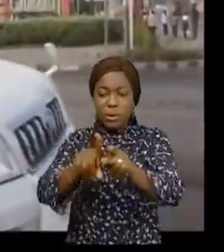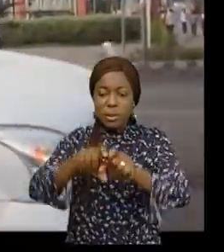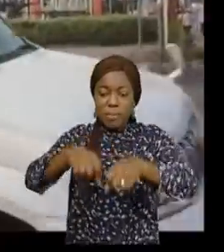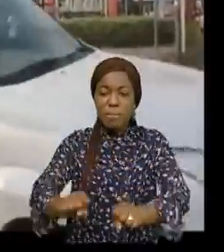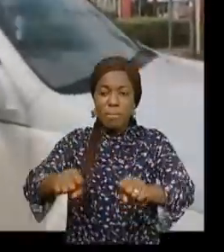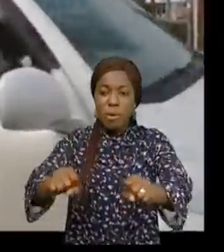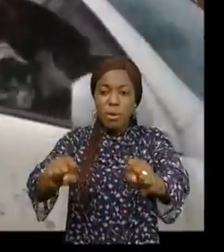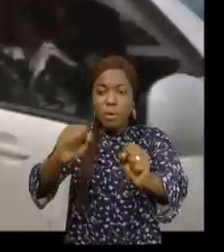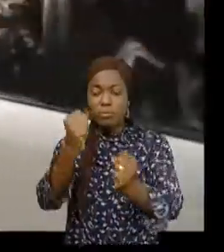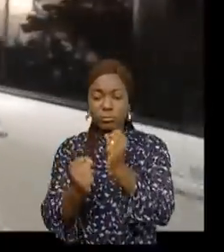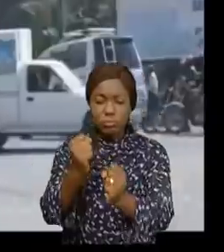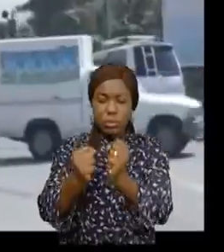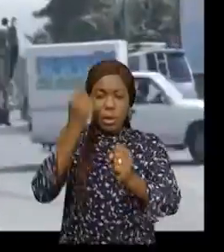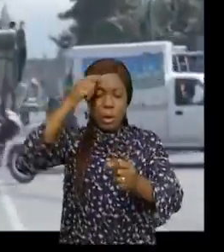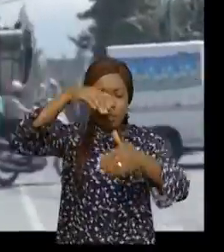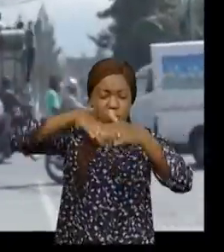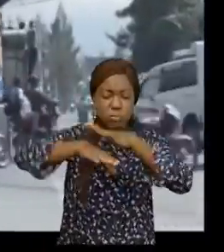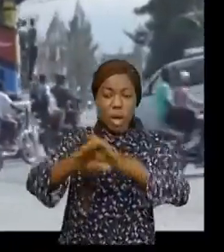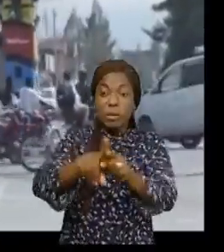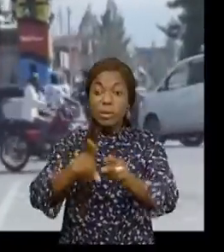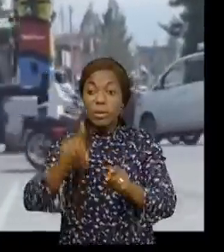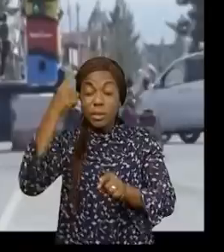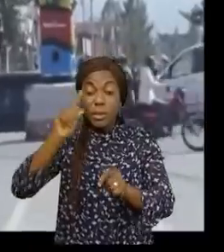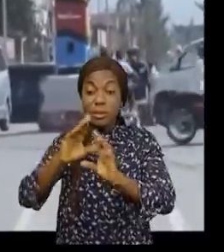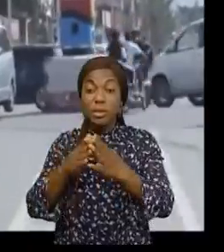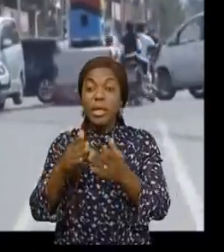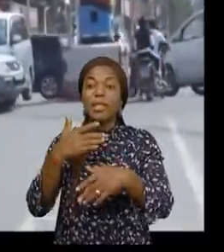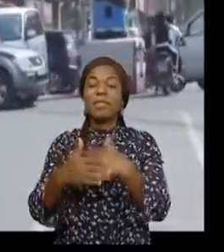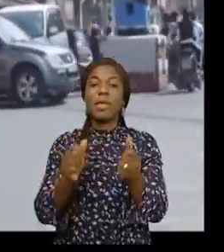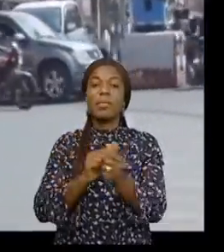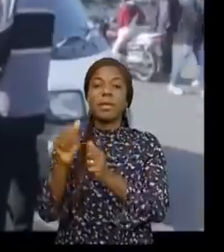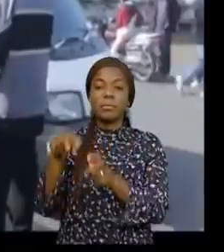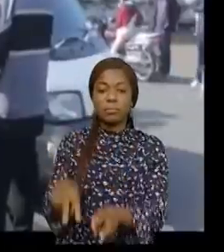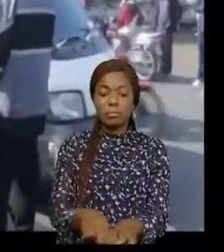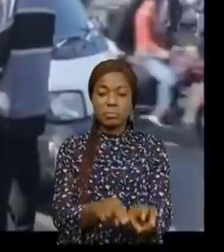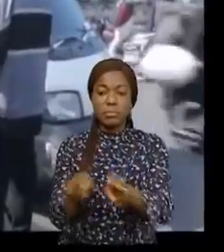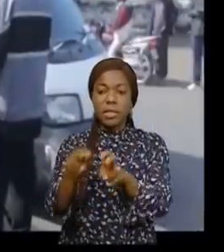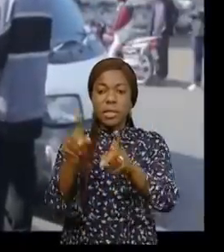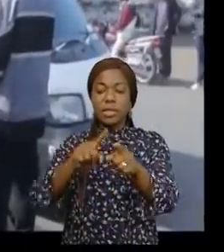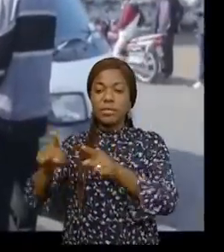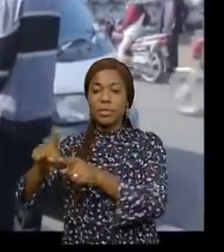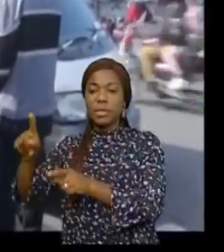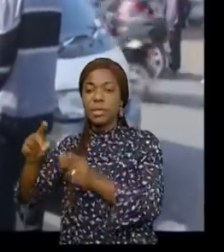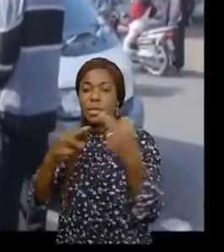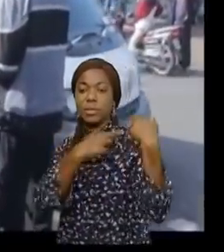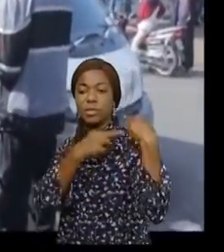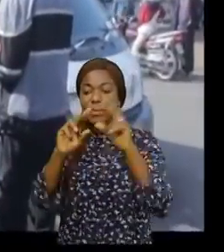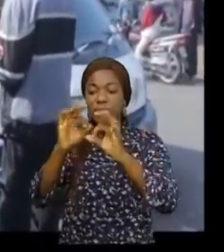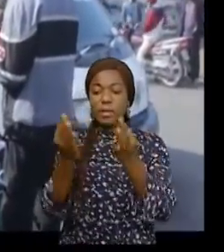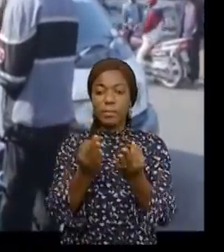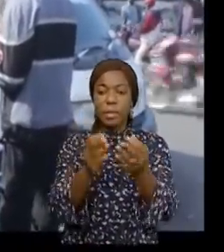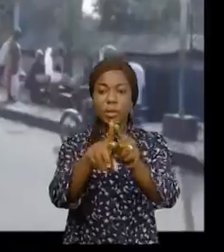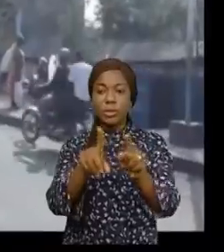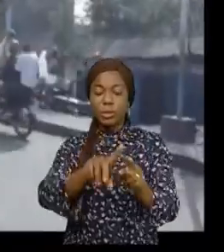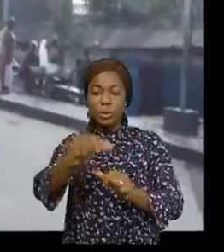des voitures, minibus, camions fousseaux, a été fait par des moyens de bord, par différents responsables des familles.